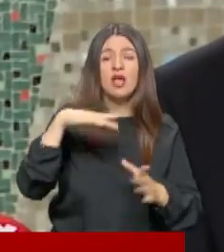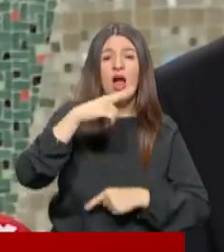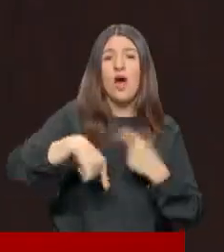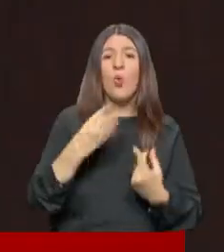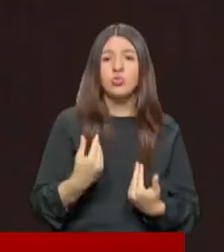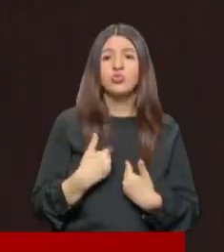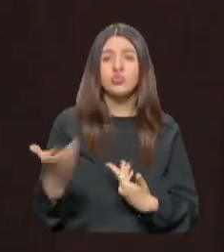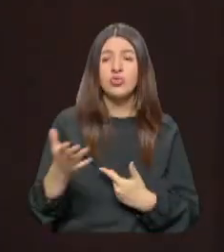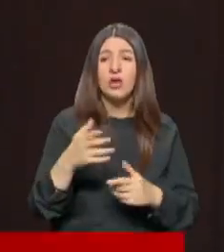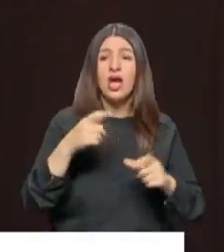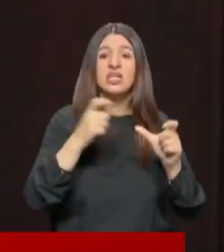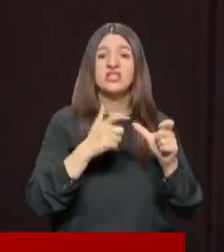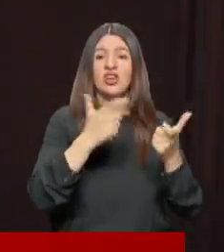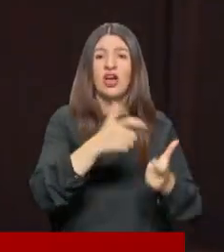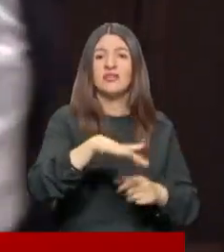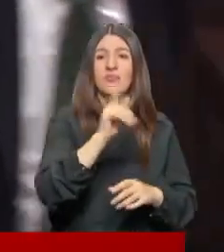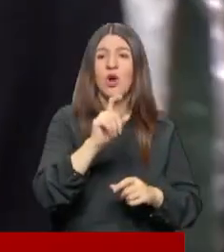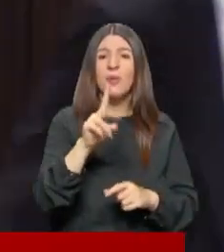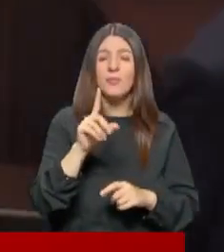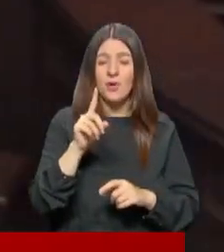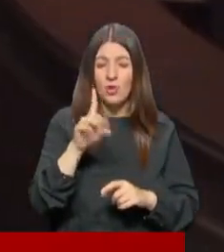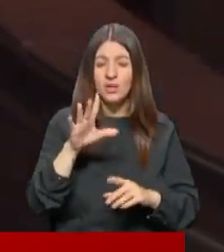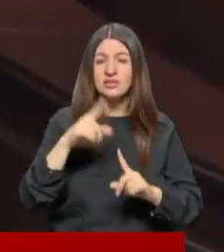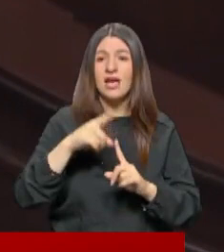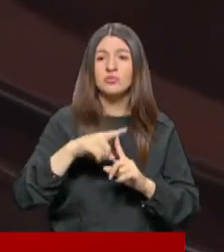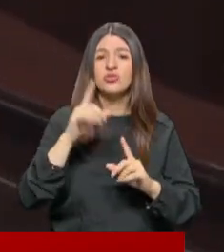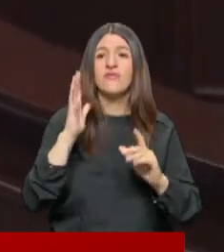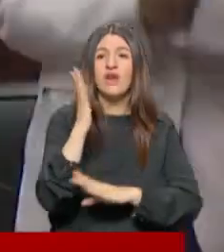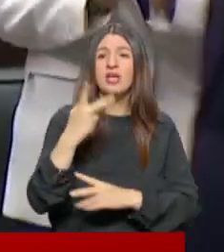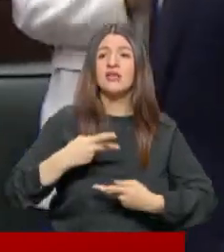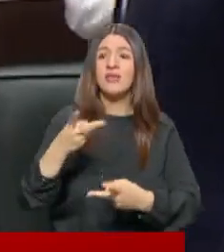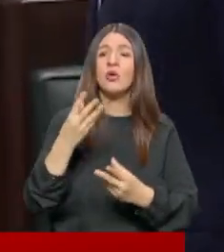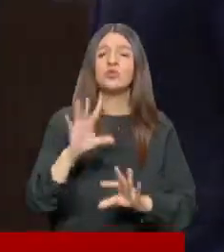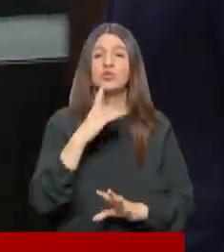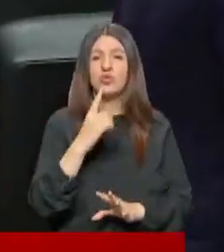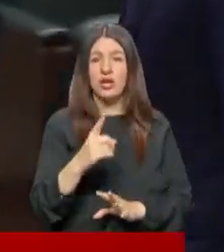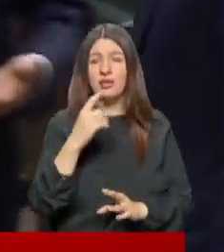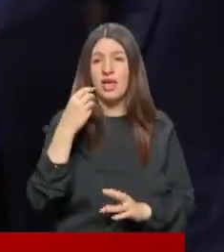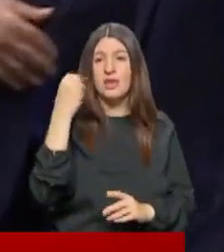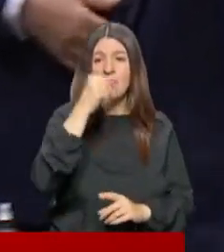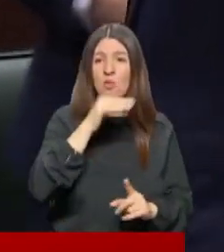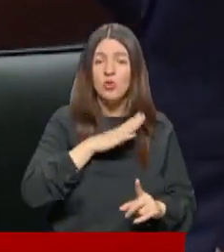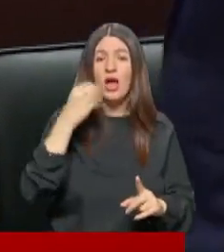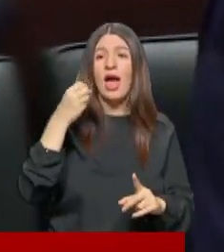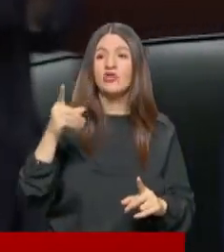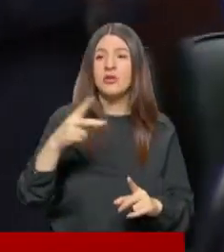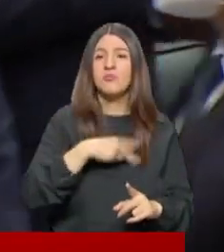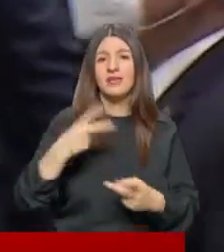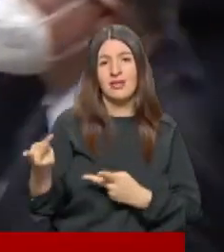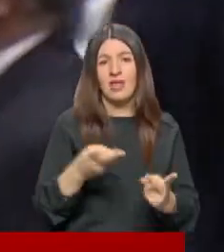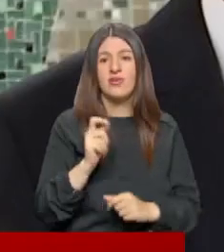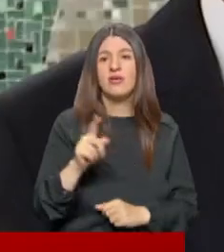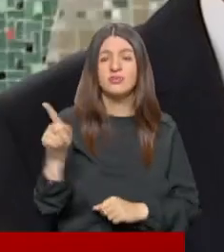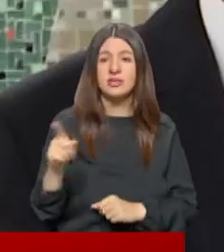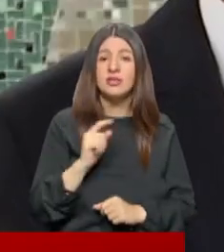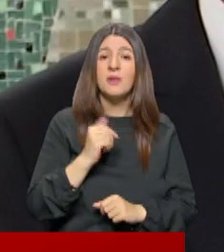arar olurdu. Saraçhane'de yapılacak 15 Temmuz etkinliğine davet edilmediğini söyleyen İmamoğlu, Cumhurbaşkanı Erdoğan'ı belediyeye davet